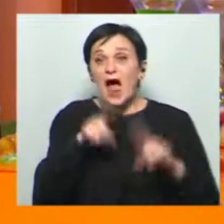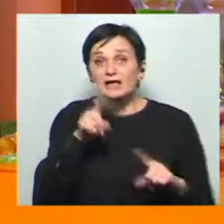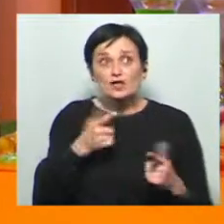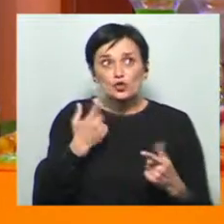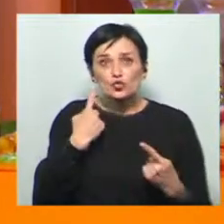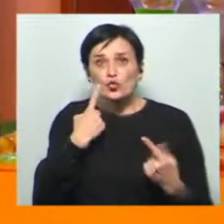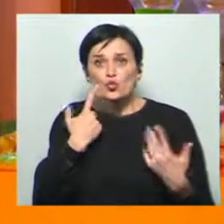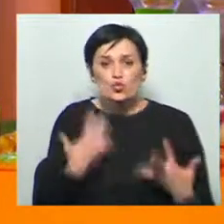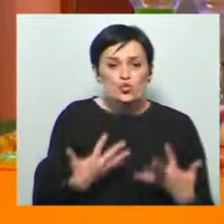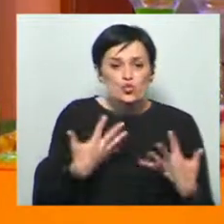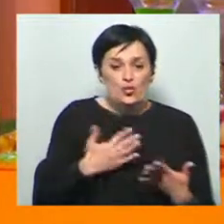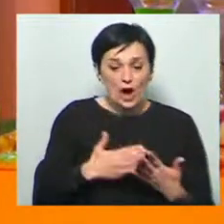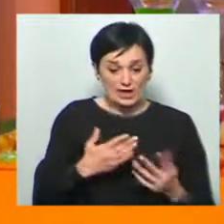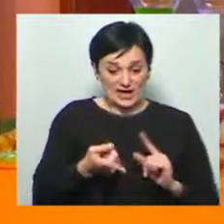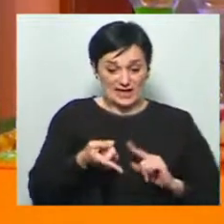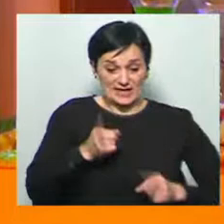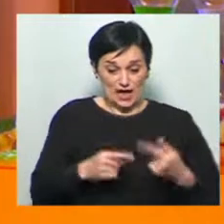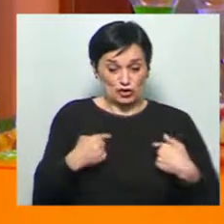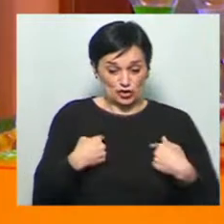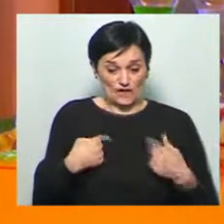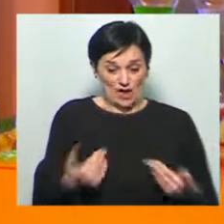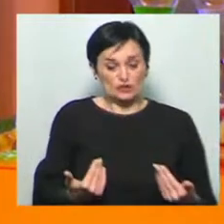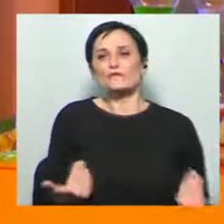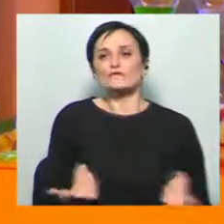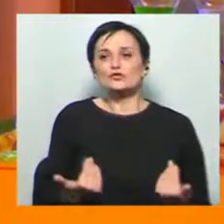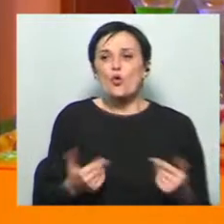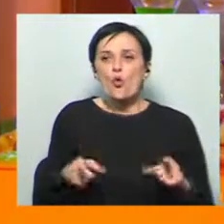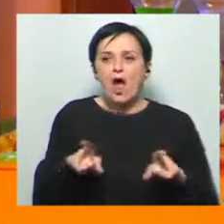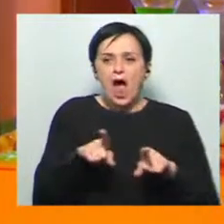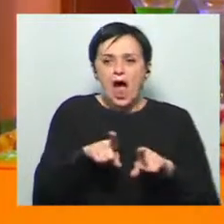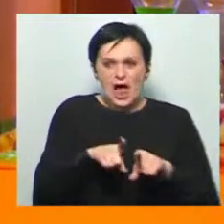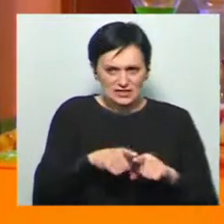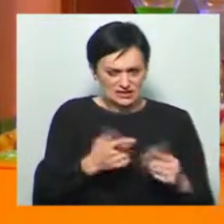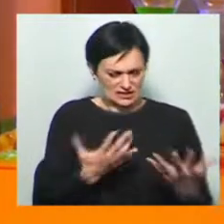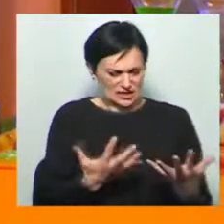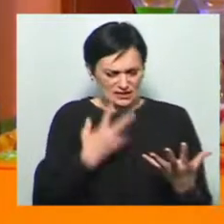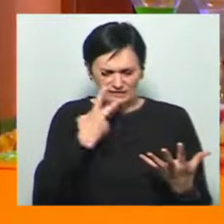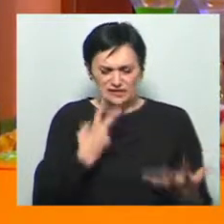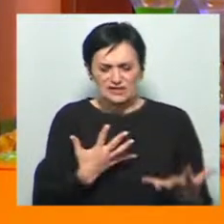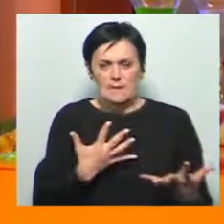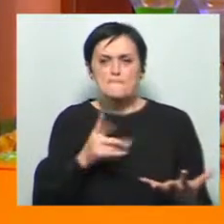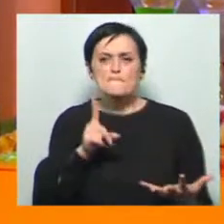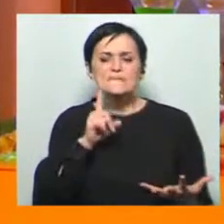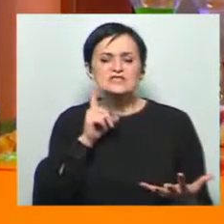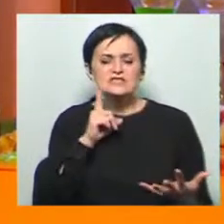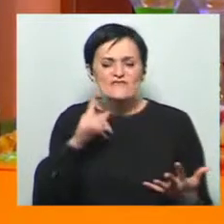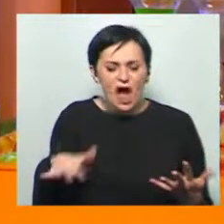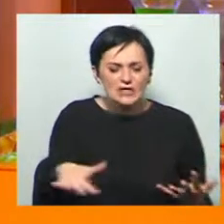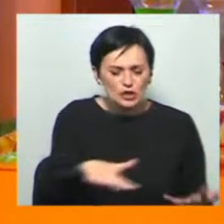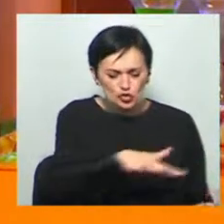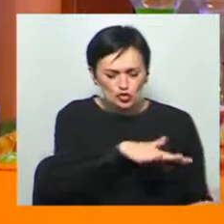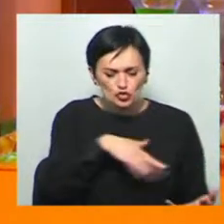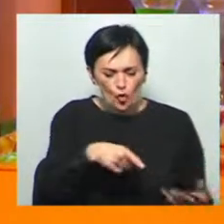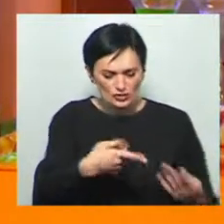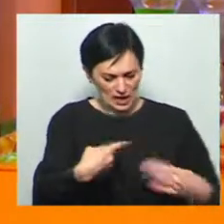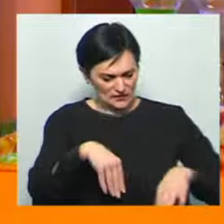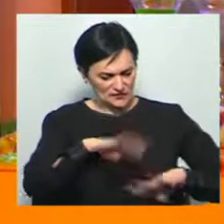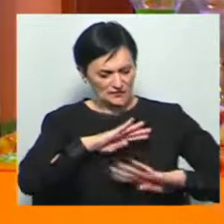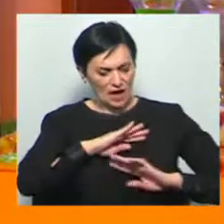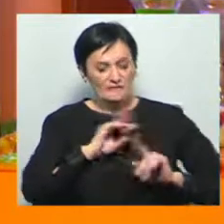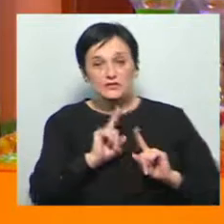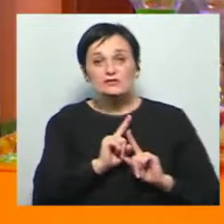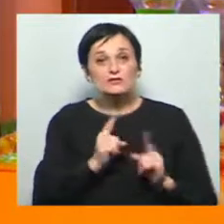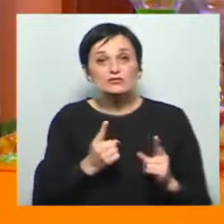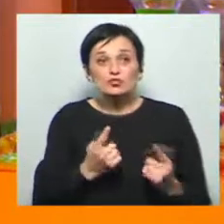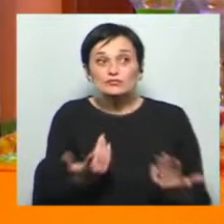უხერხულიც კია იმ რეალობაში, რომელშიც ჩვენ ცხოვრობთ, ასეთი სიმსუყე, რომელსაც მწვანე ზონა გვთავაზობს ხოლმე, იმიტომ